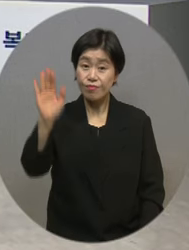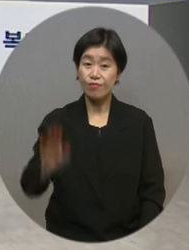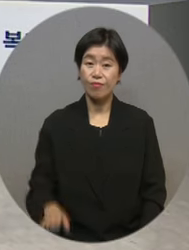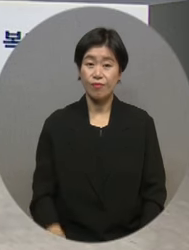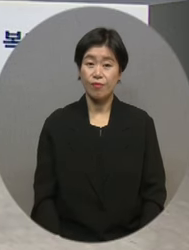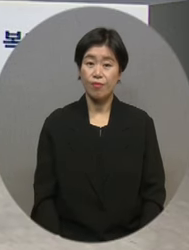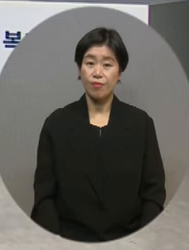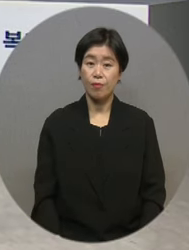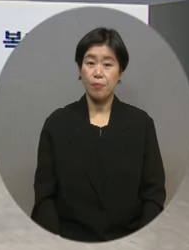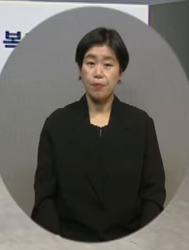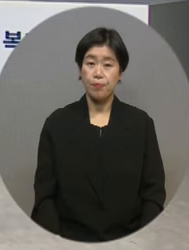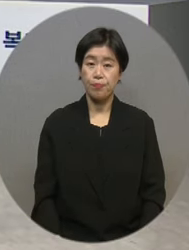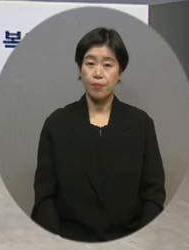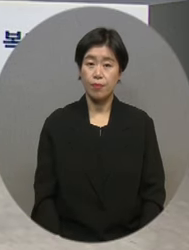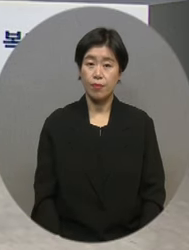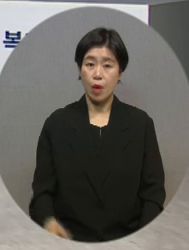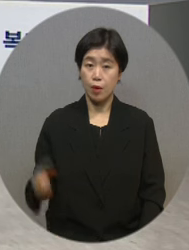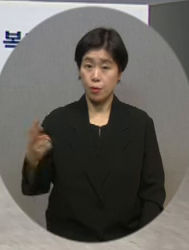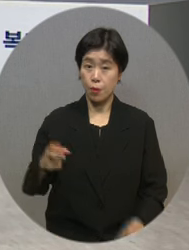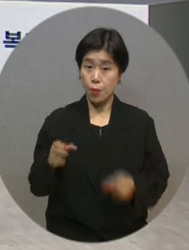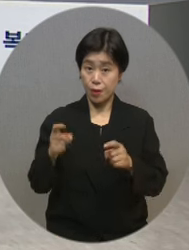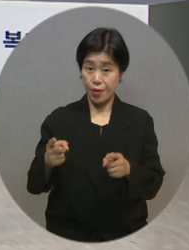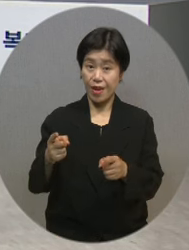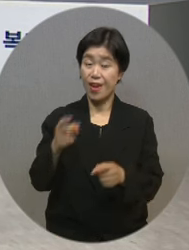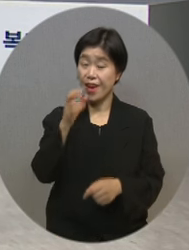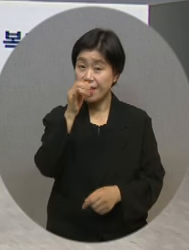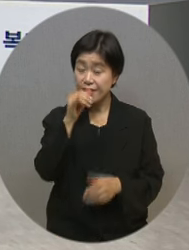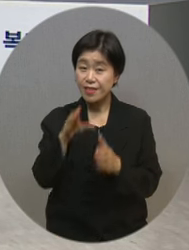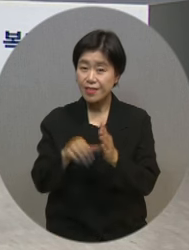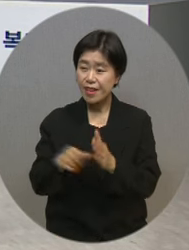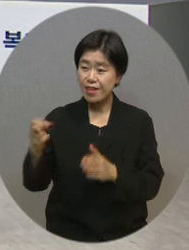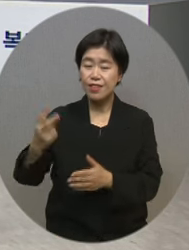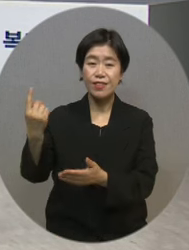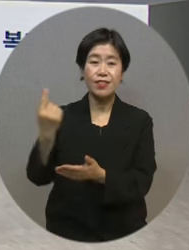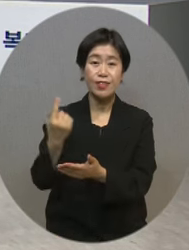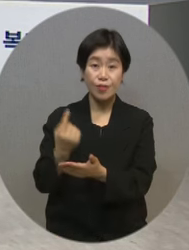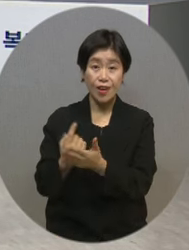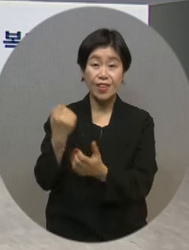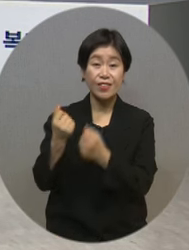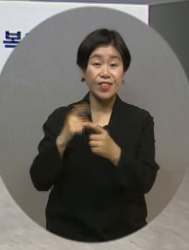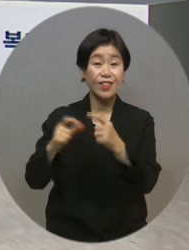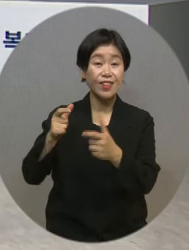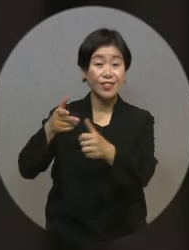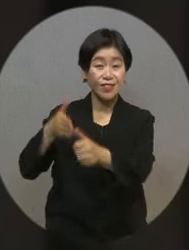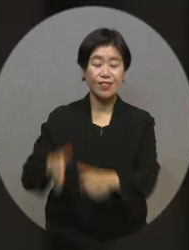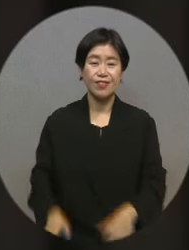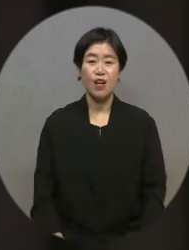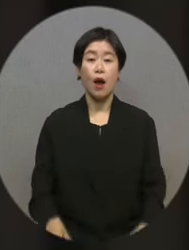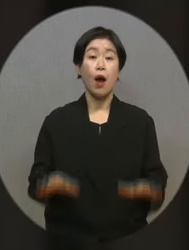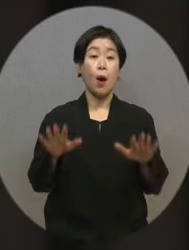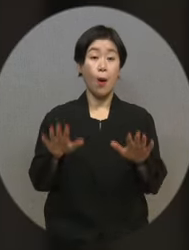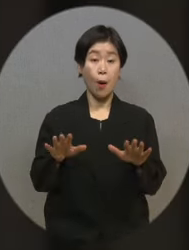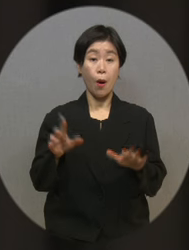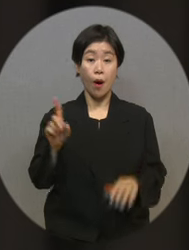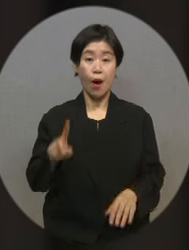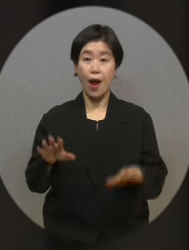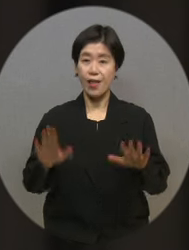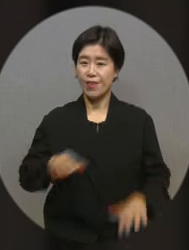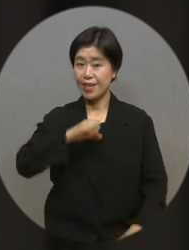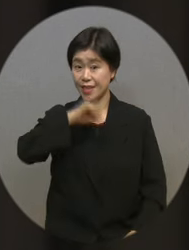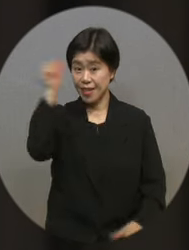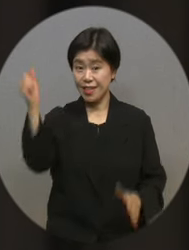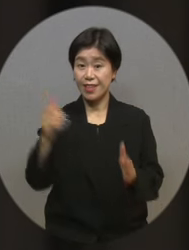기회 닿는 대로 나오셔서 이제 그런 건 자세히 또좀 풀어나가기로 하고요. 오늘은 이번에